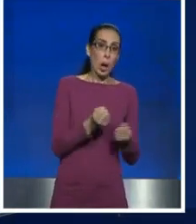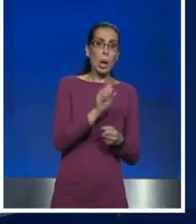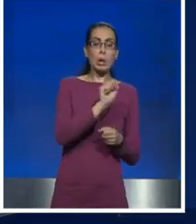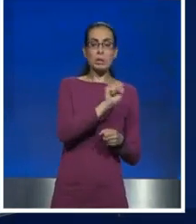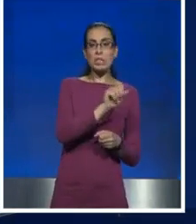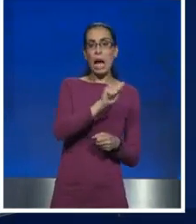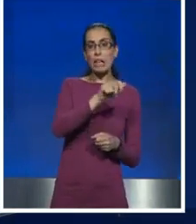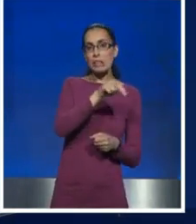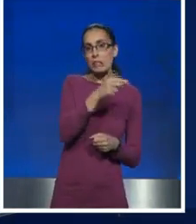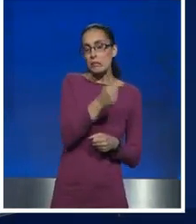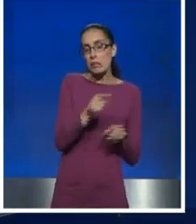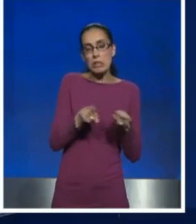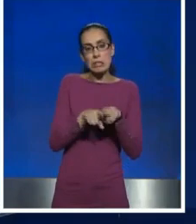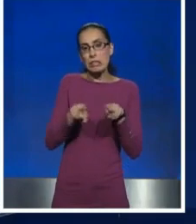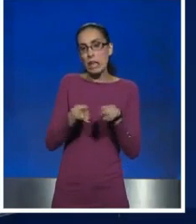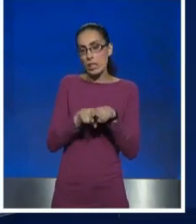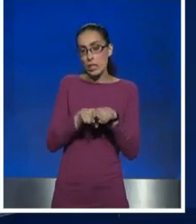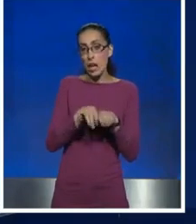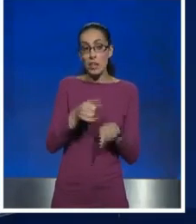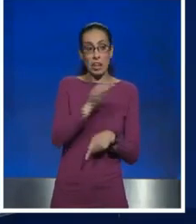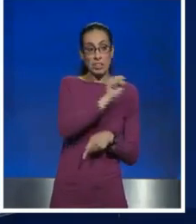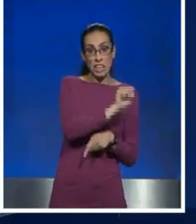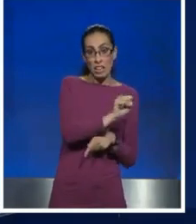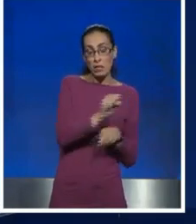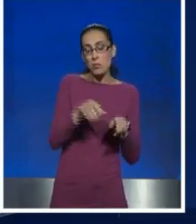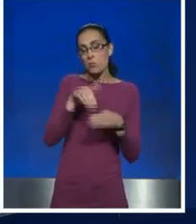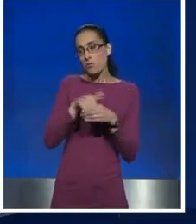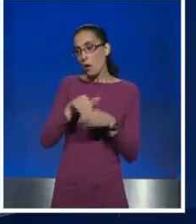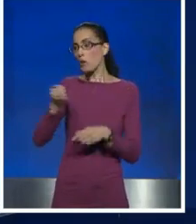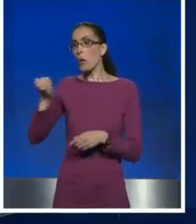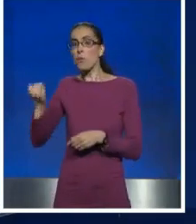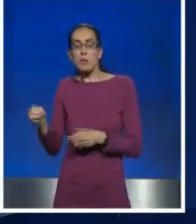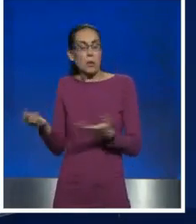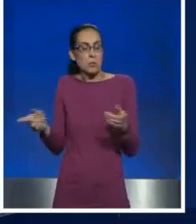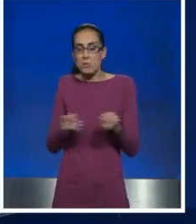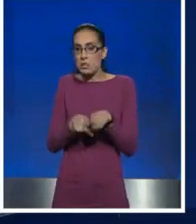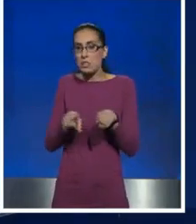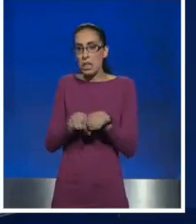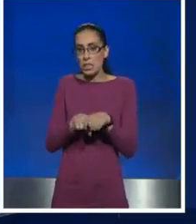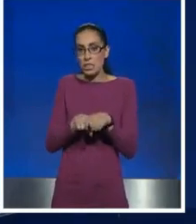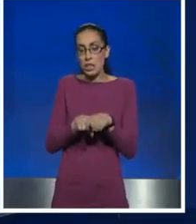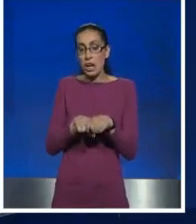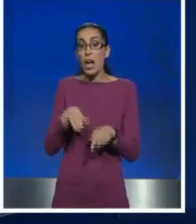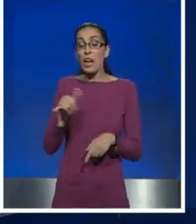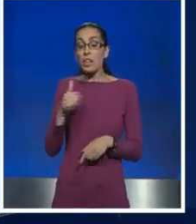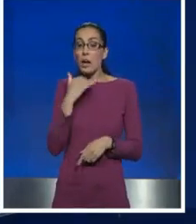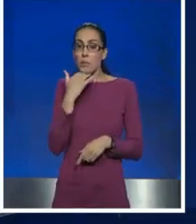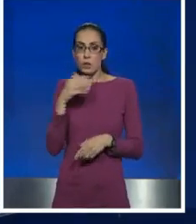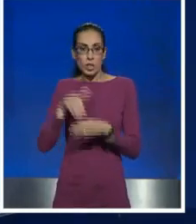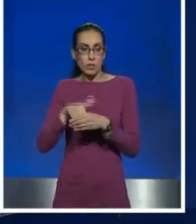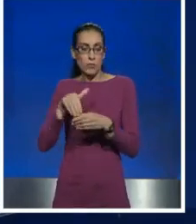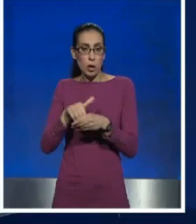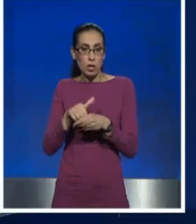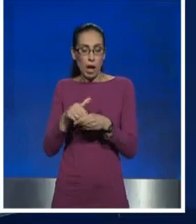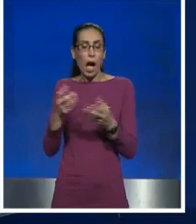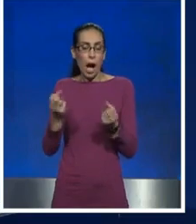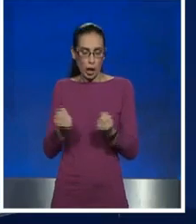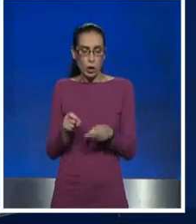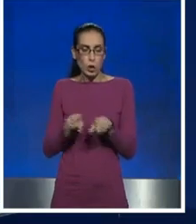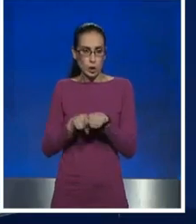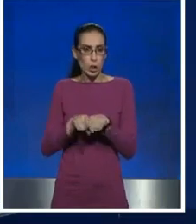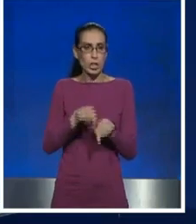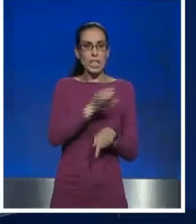jekk ma tivvutax ikollok lil mezzala u lil sant. Binqas